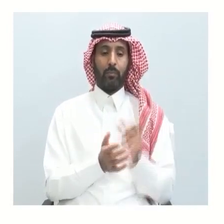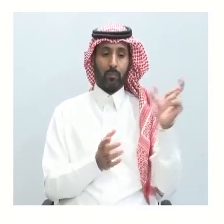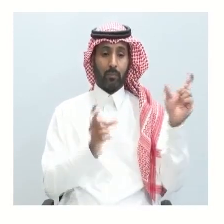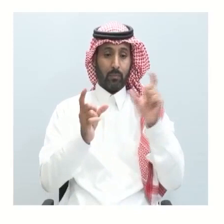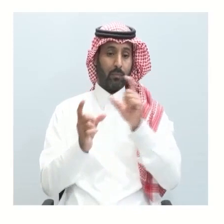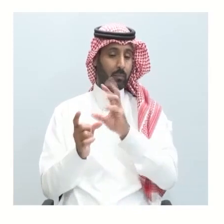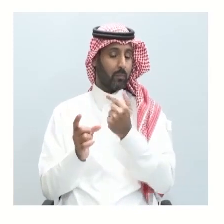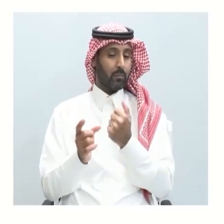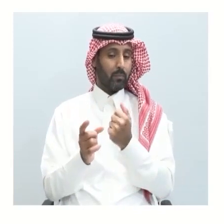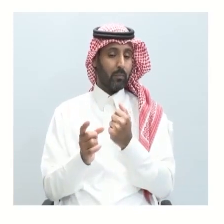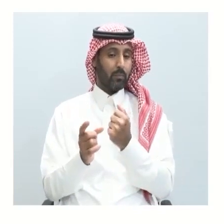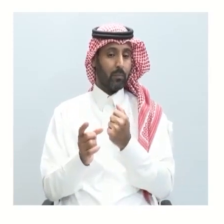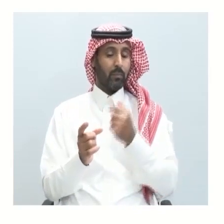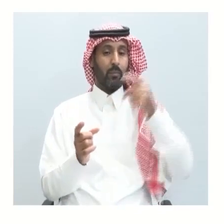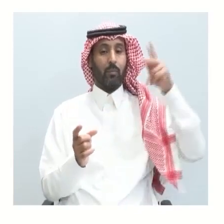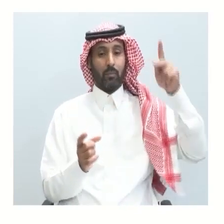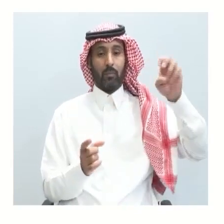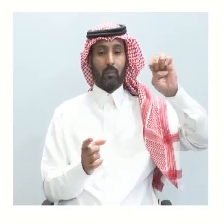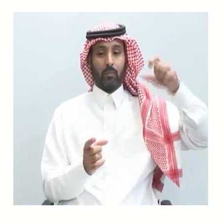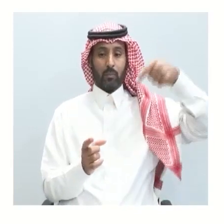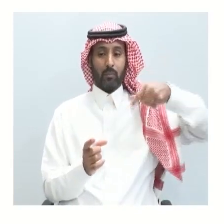إذن ما هو المطلوب؟ المطلوب KAQ،